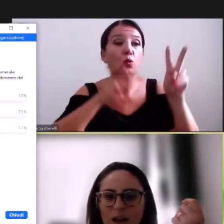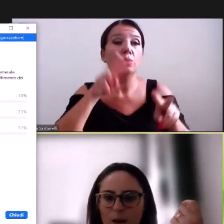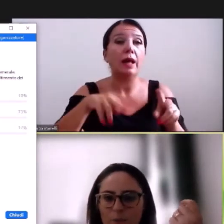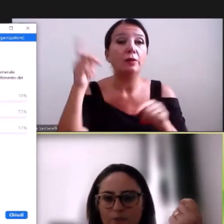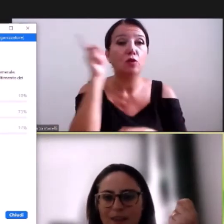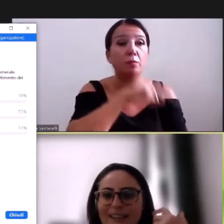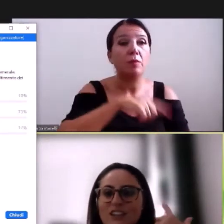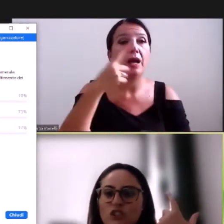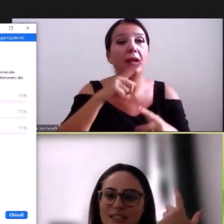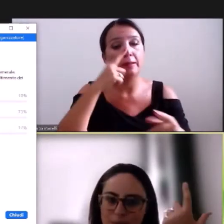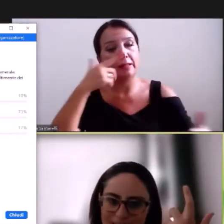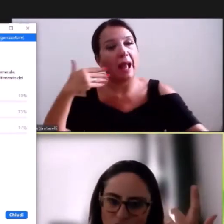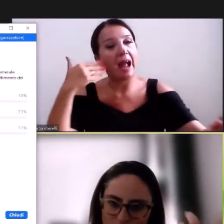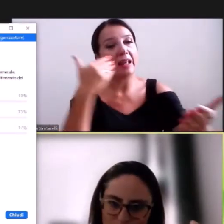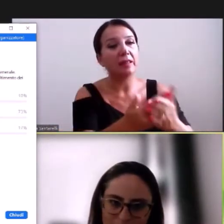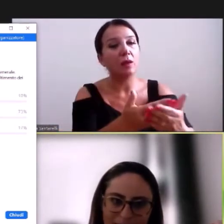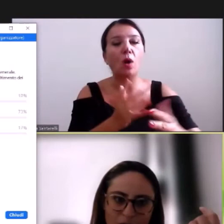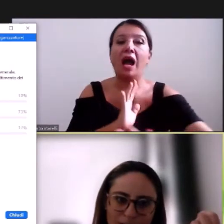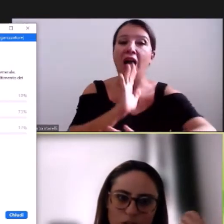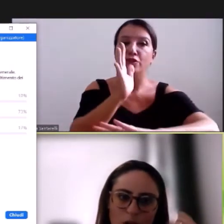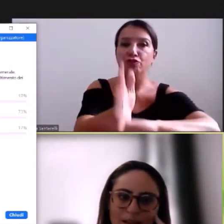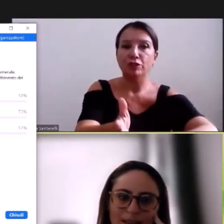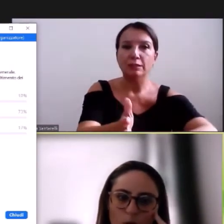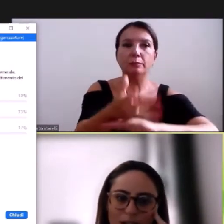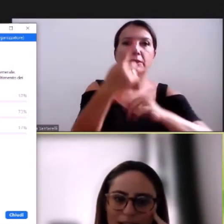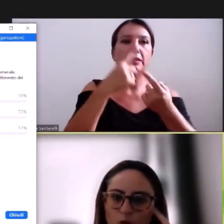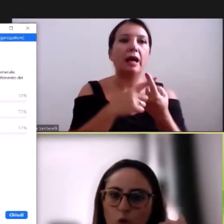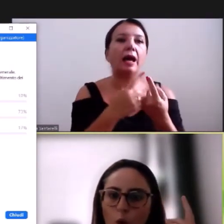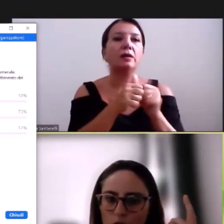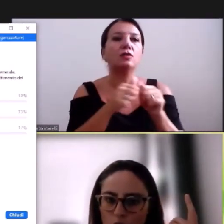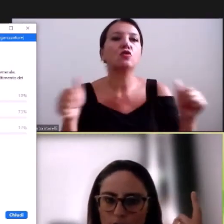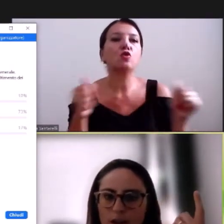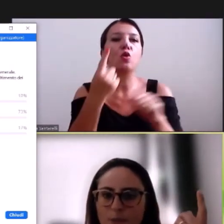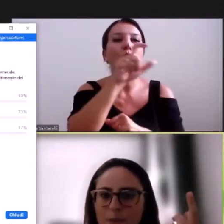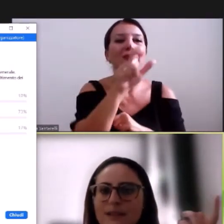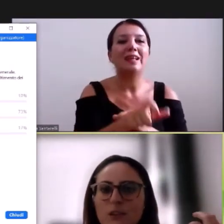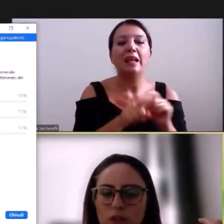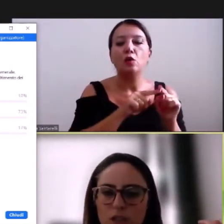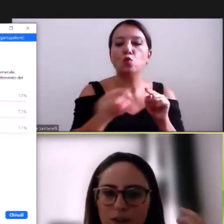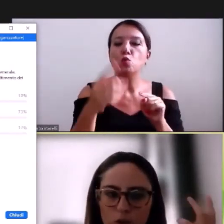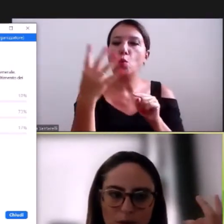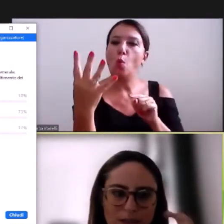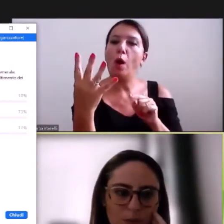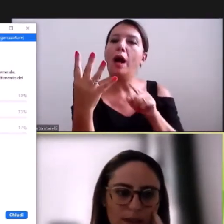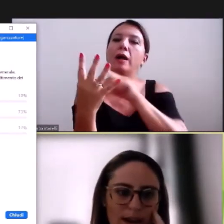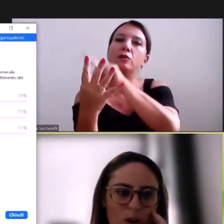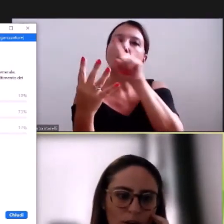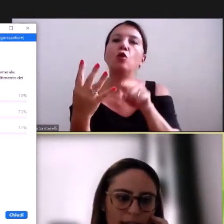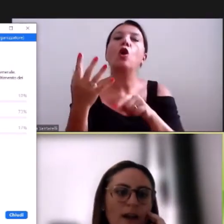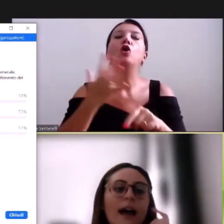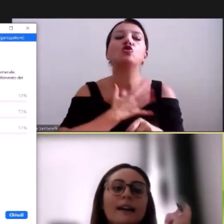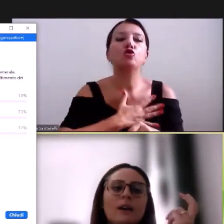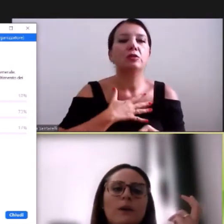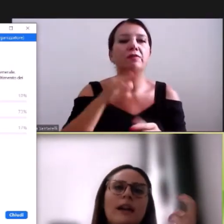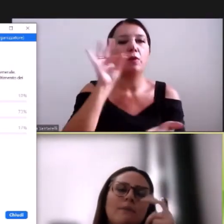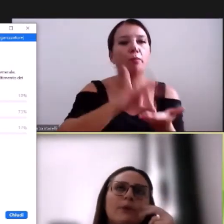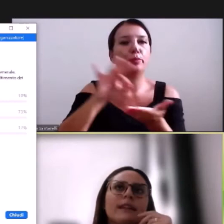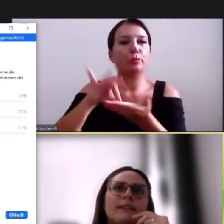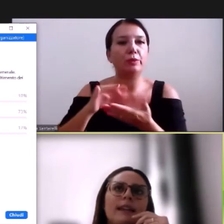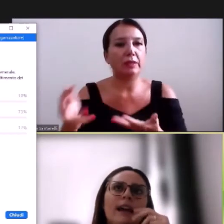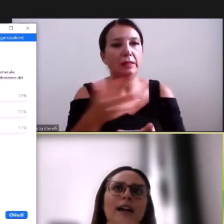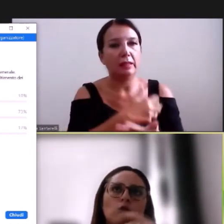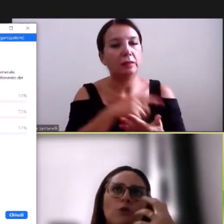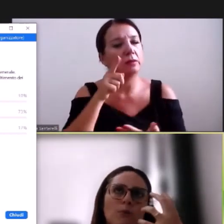adeguatezza e di accessibilità. Infatti solamente un italiano su quattro è pienamente soddisfatto di questi punti di raccolta. Anche qui